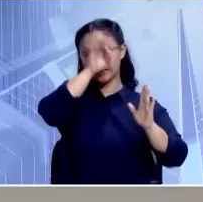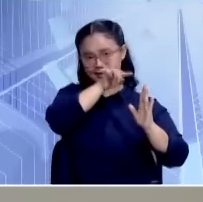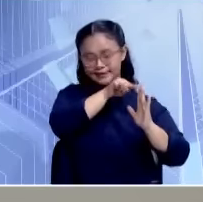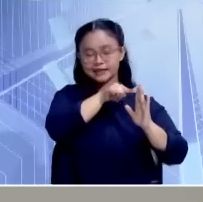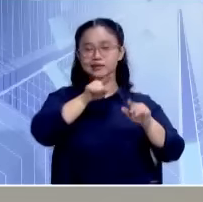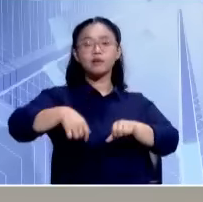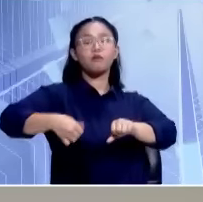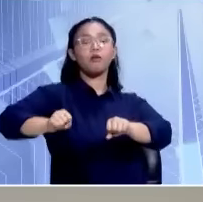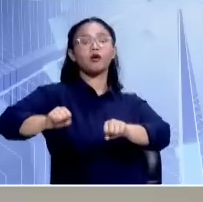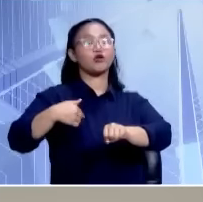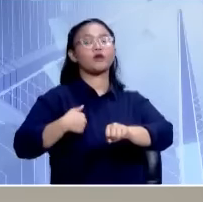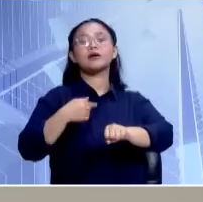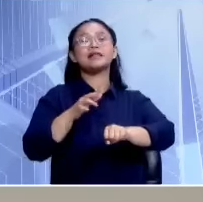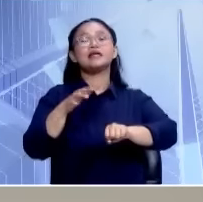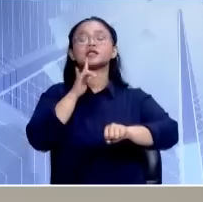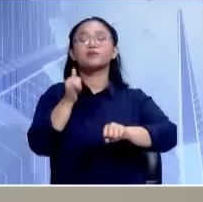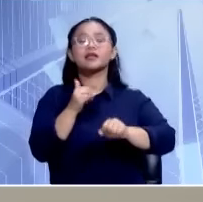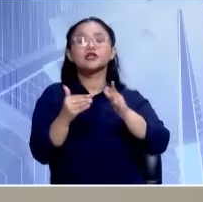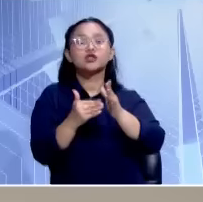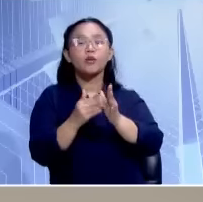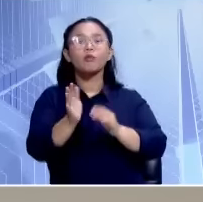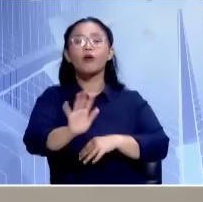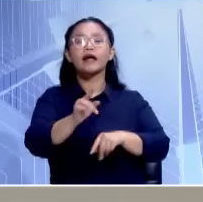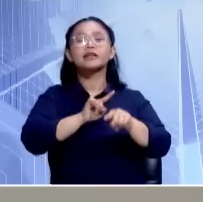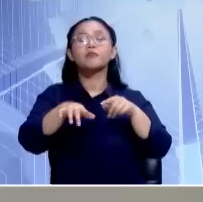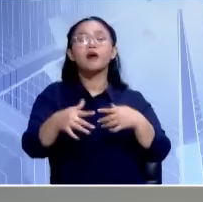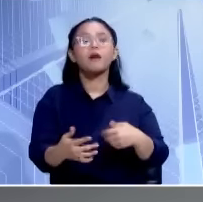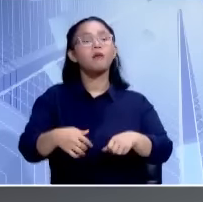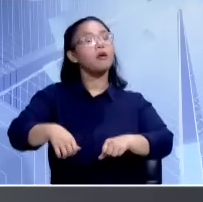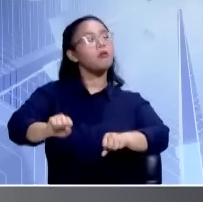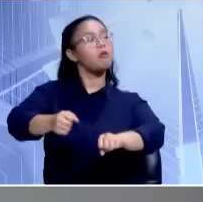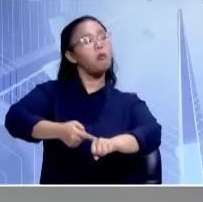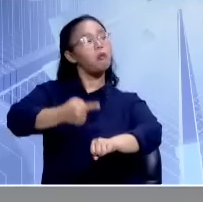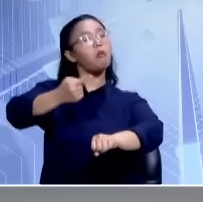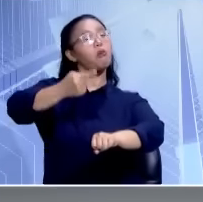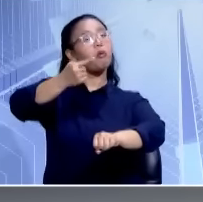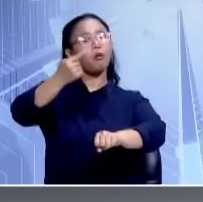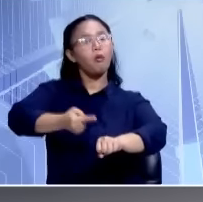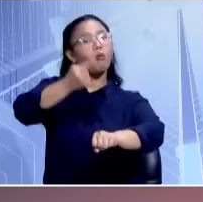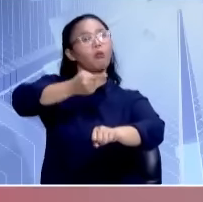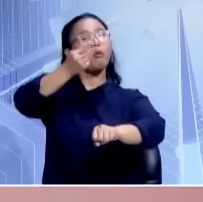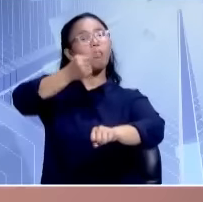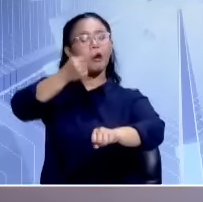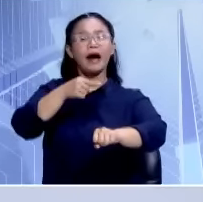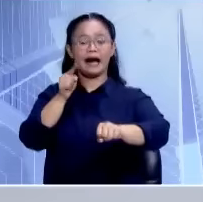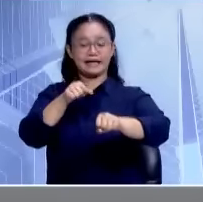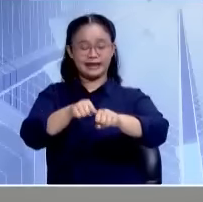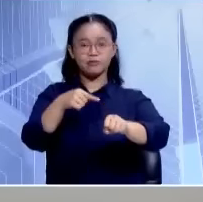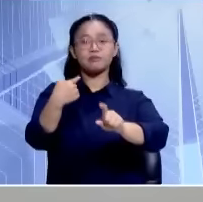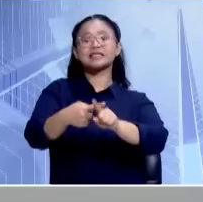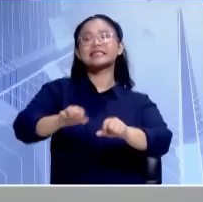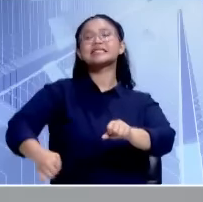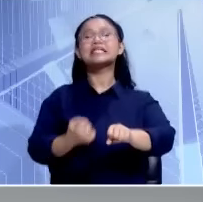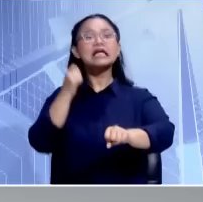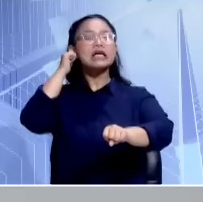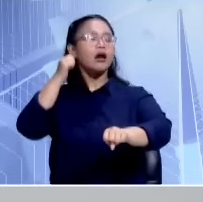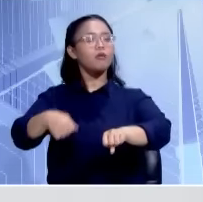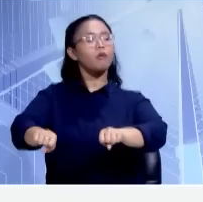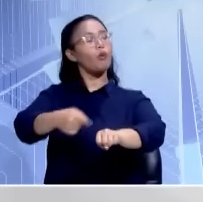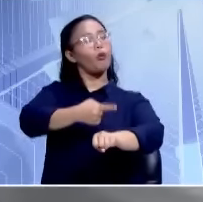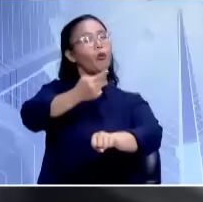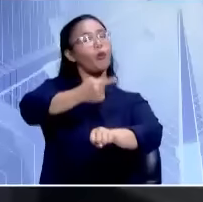Timur. Bukannya menepi, pengendara sepeda motor yang berboncengan 3 dengan anak dan istrinya tersebut justru menantang